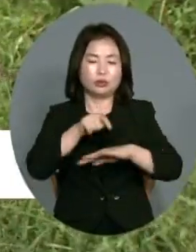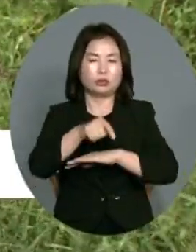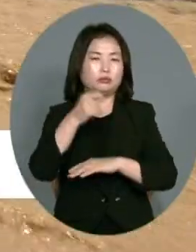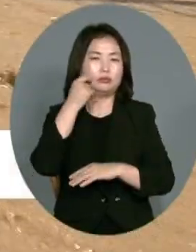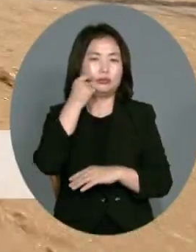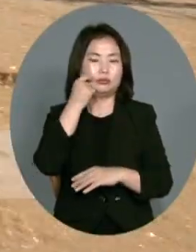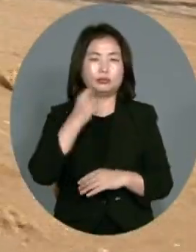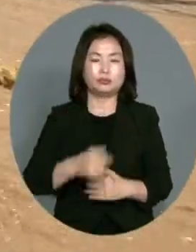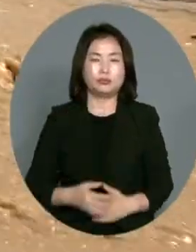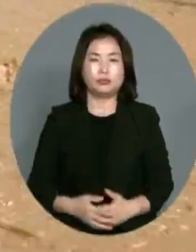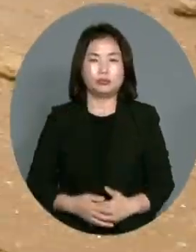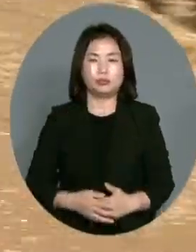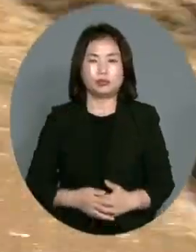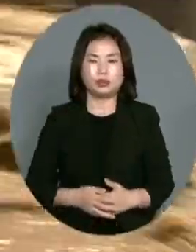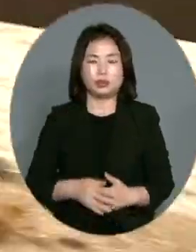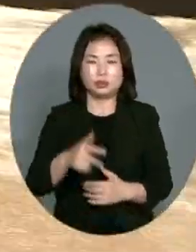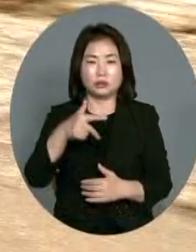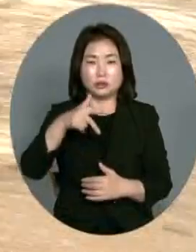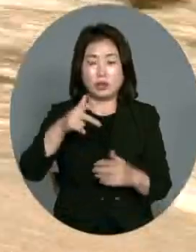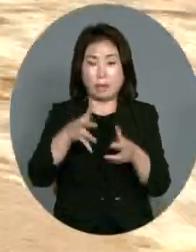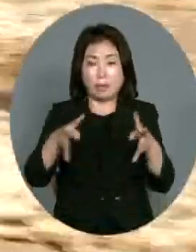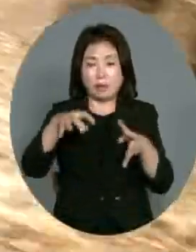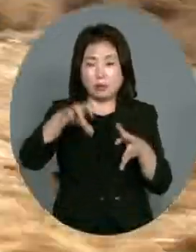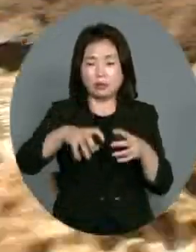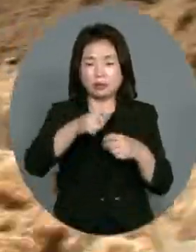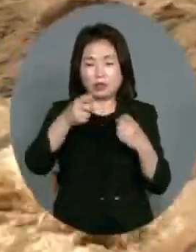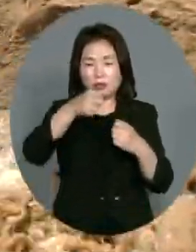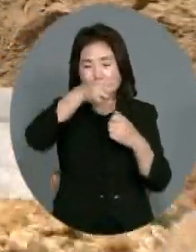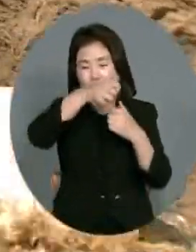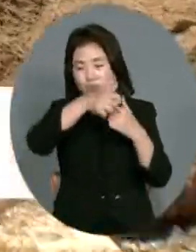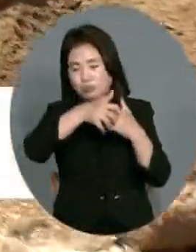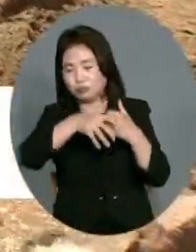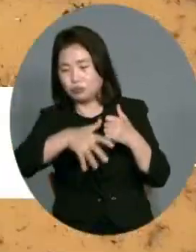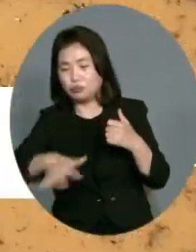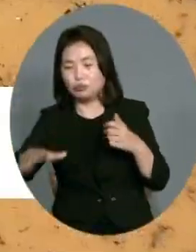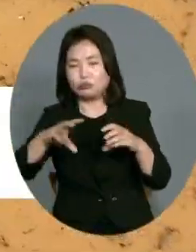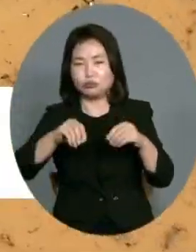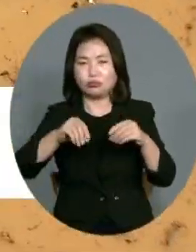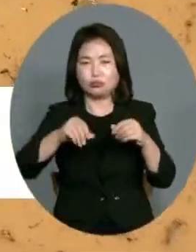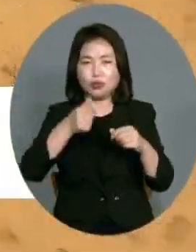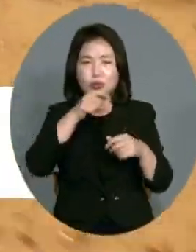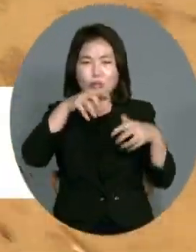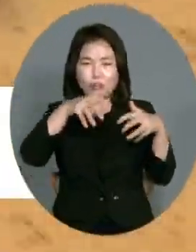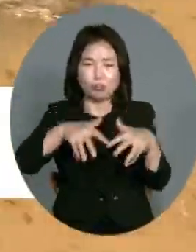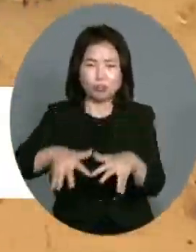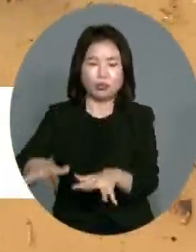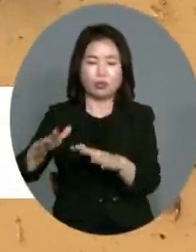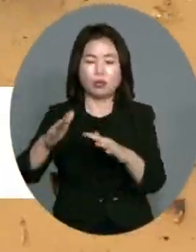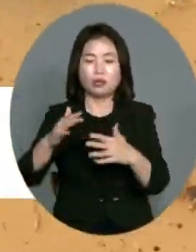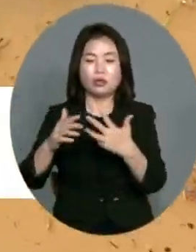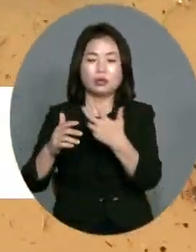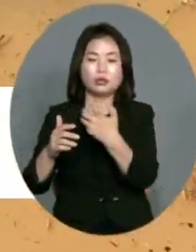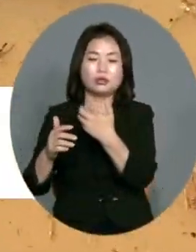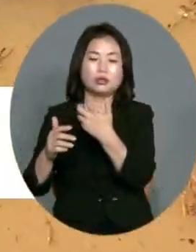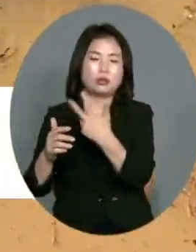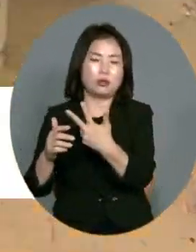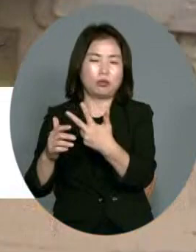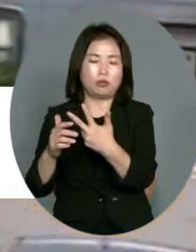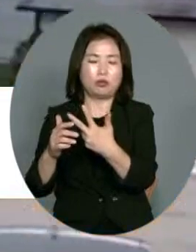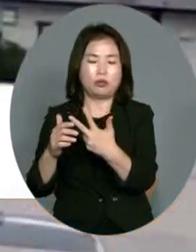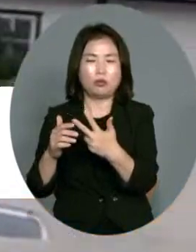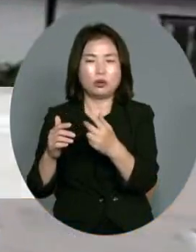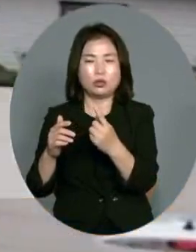못해요. 진현동의 한 주택에선 산에서 갑자기 많은 양의 토사와 빗물이 들이쳐 87살 주민이